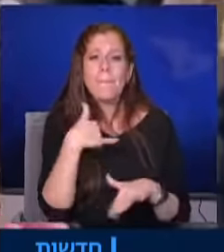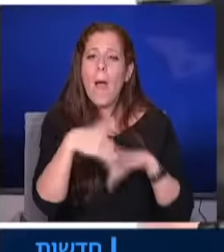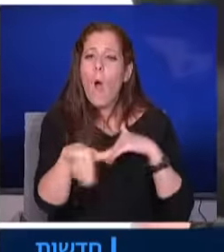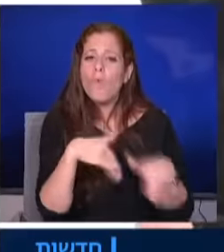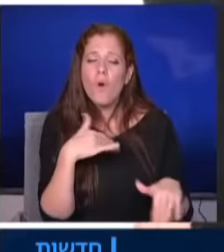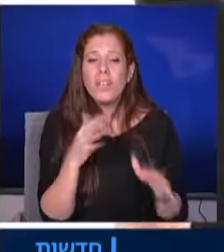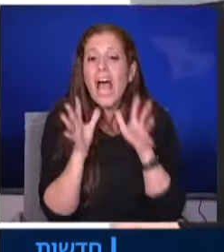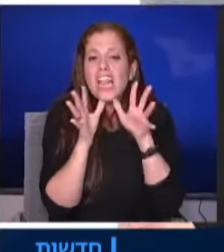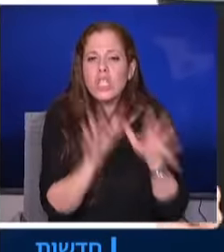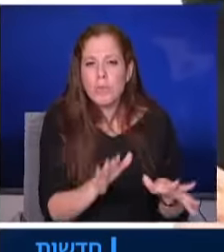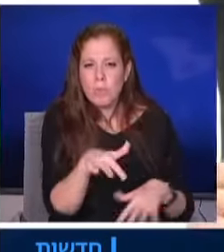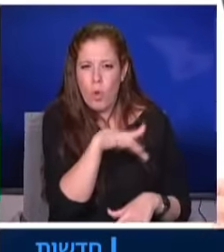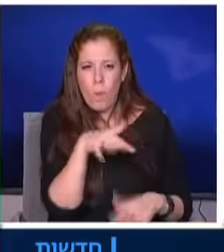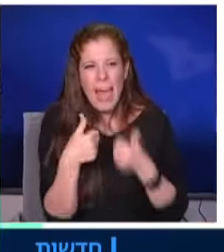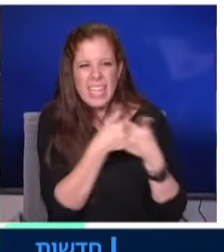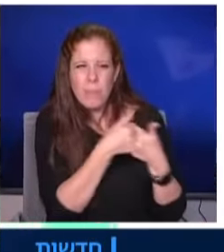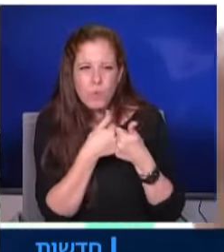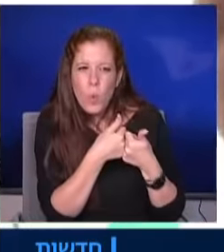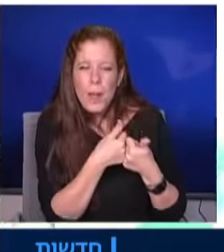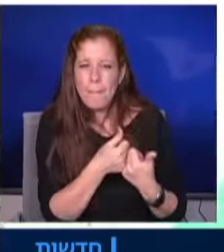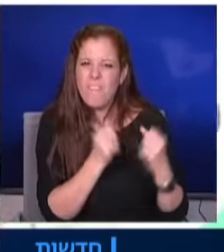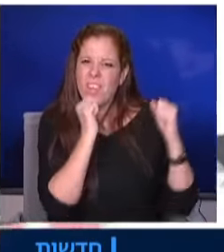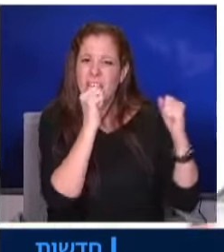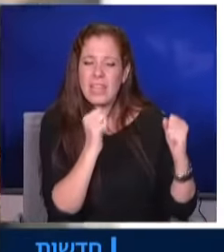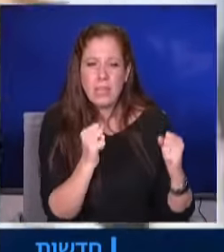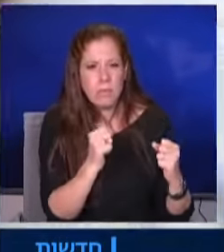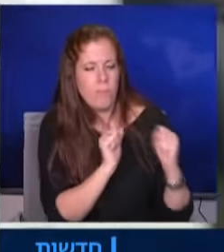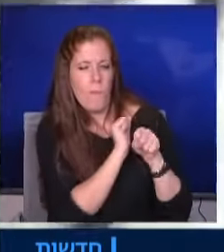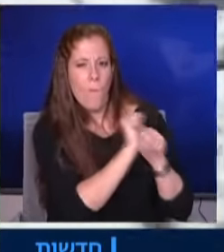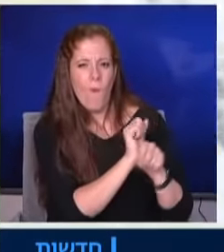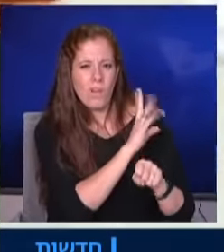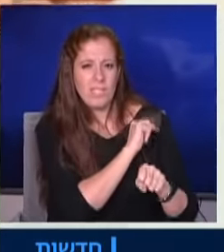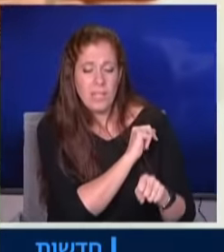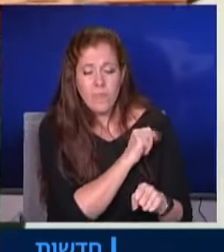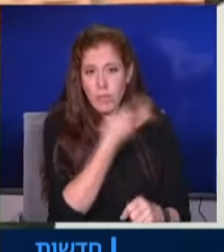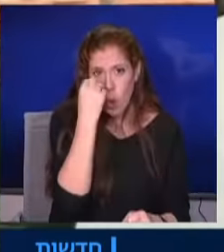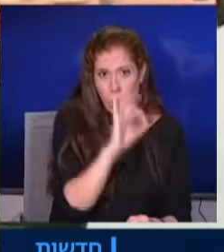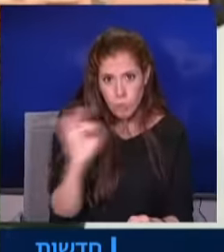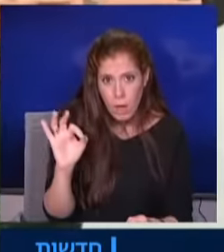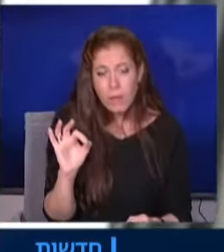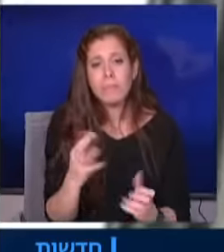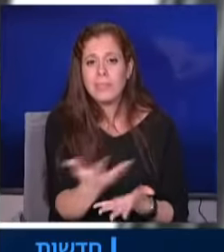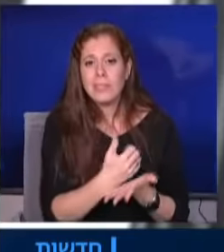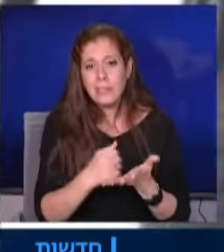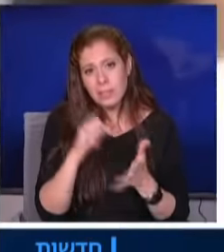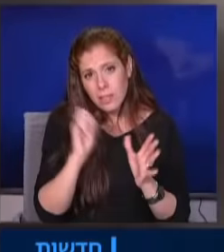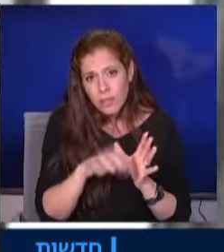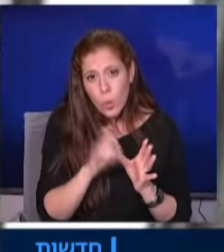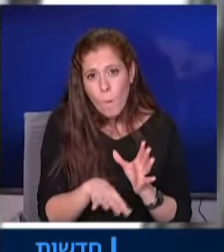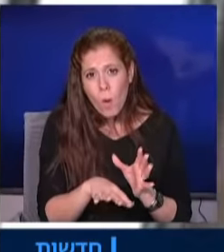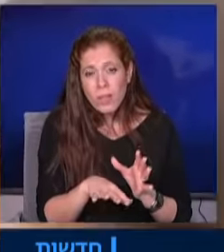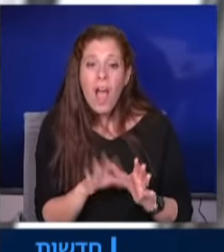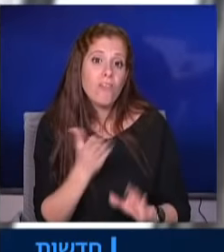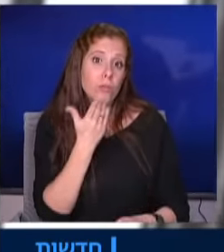אירופה. יתעמתו עם מפגינים פרו-פלסטינים באוניברסיטאות, ושההורים שלהם יאספו תרומות. אבל מה שישראל